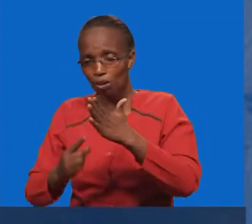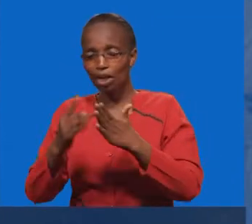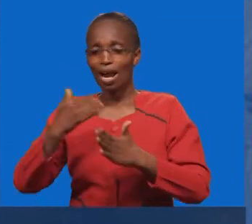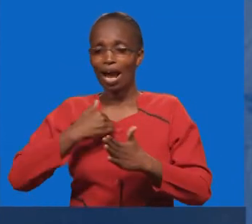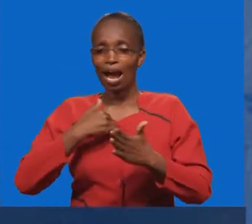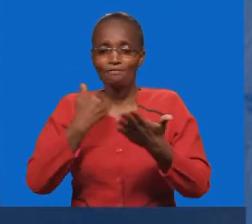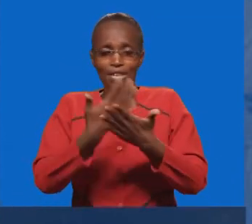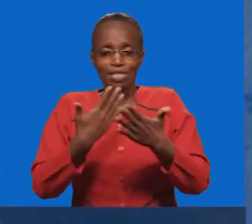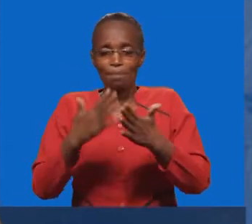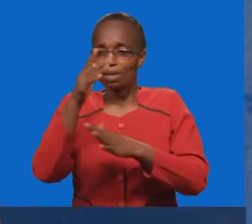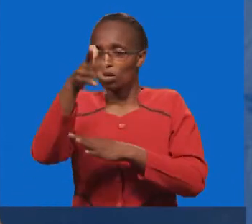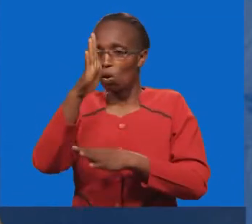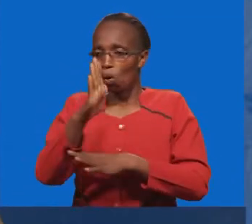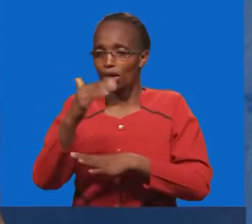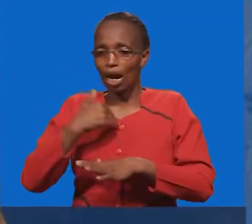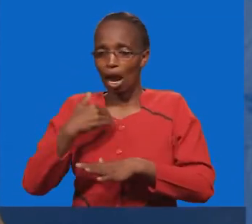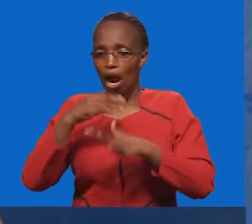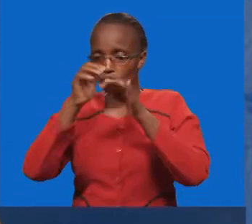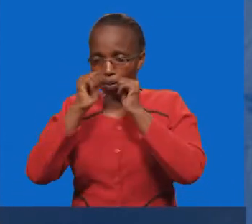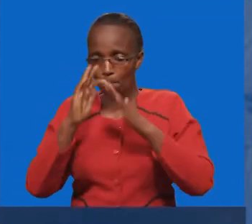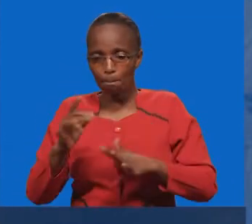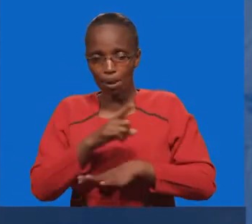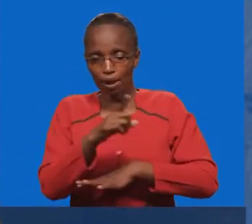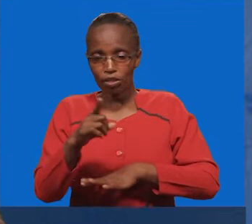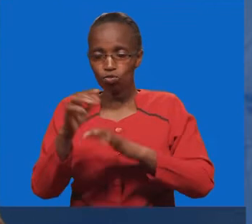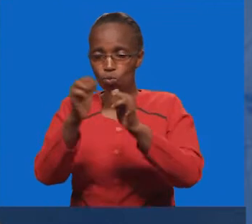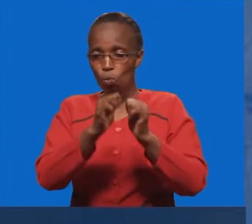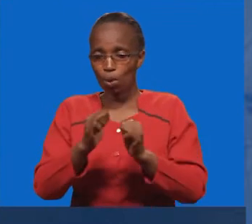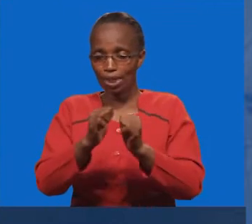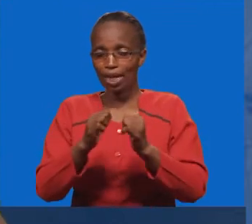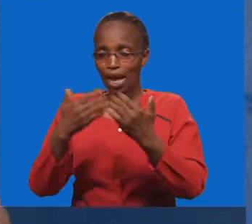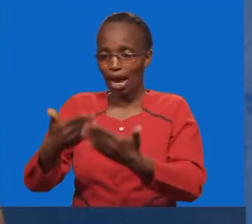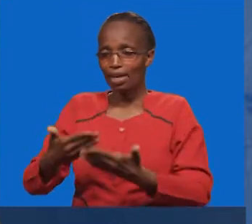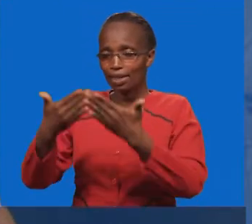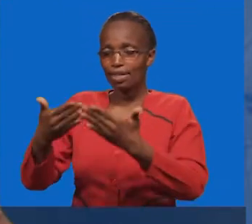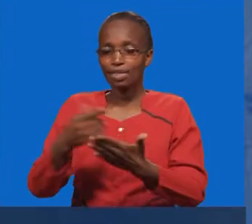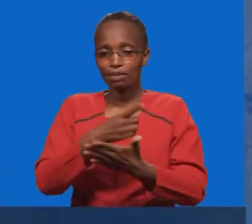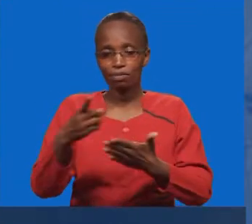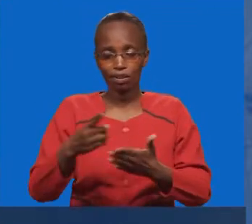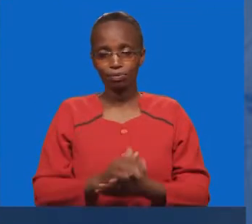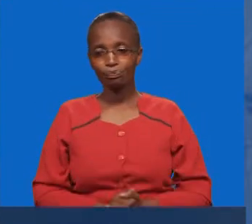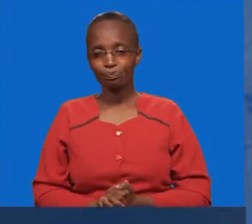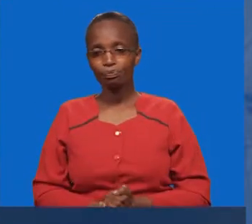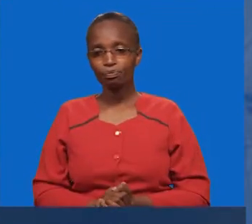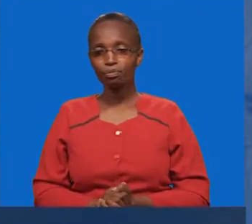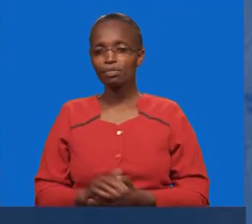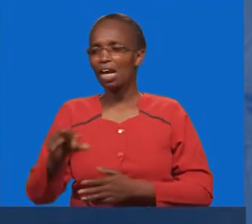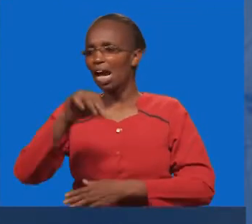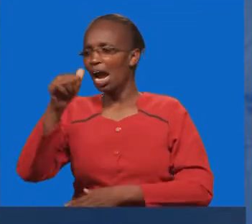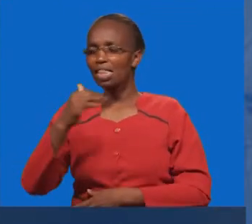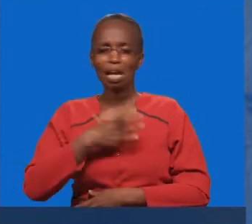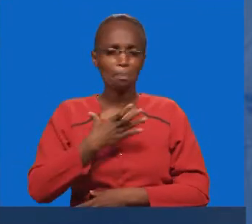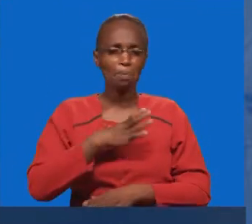kuna uhai ambao Mungu ameweza kukubariki na akaweza kukupea, ambao kuna mtu